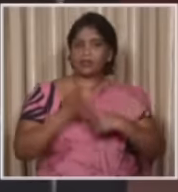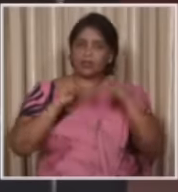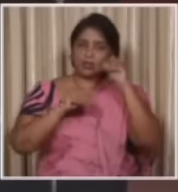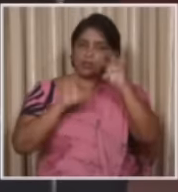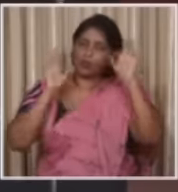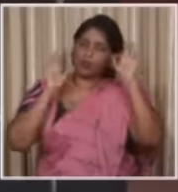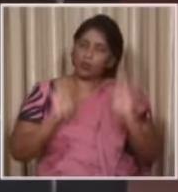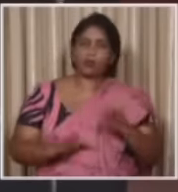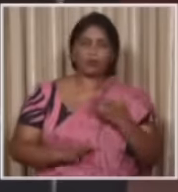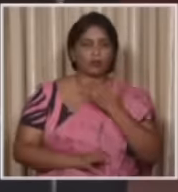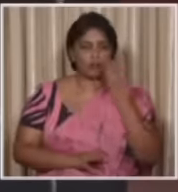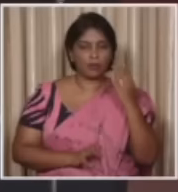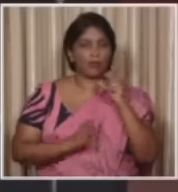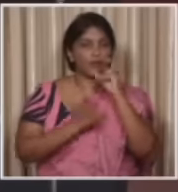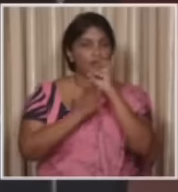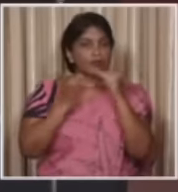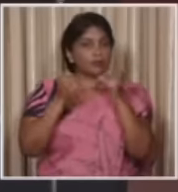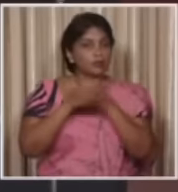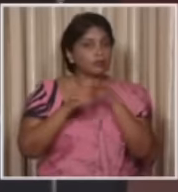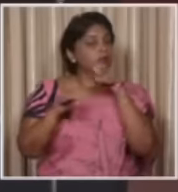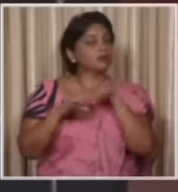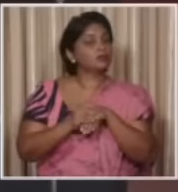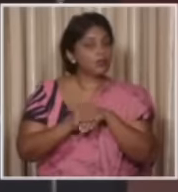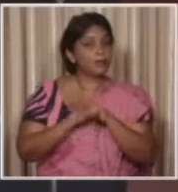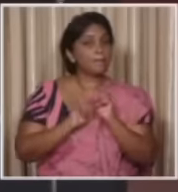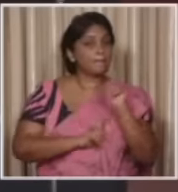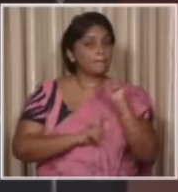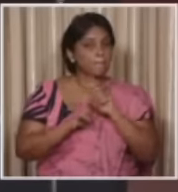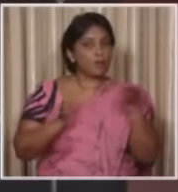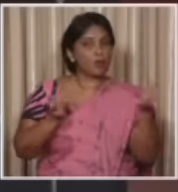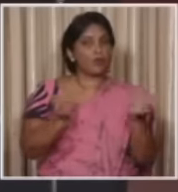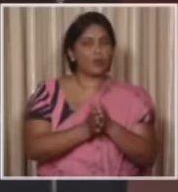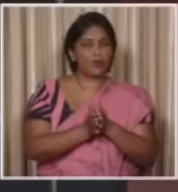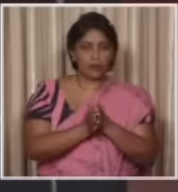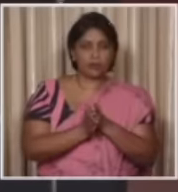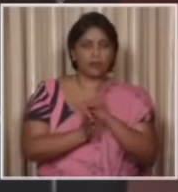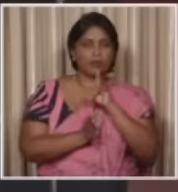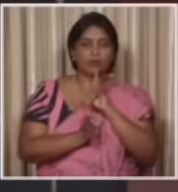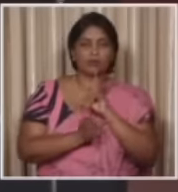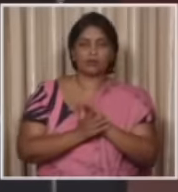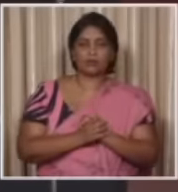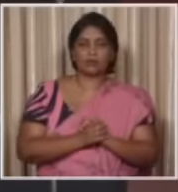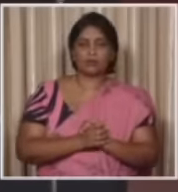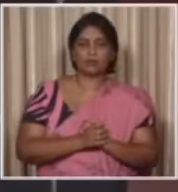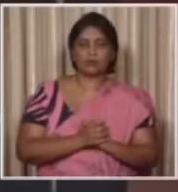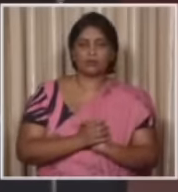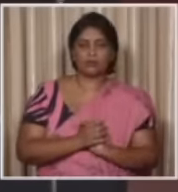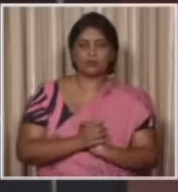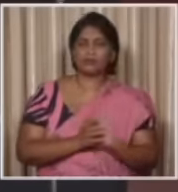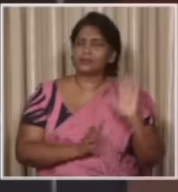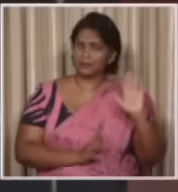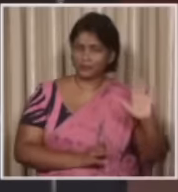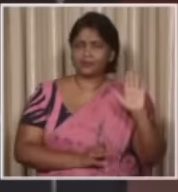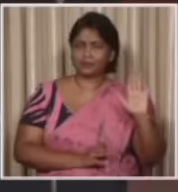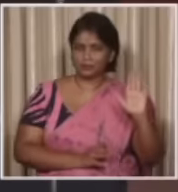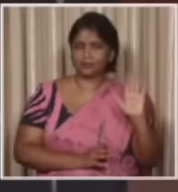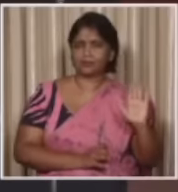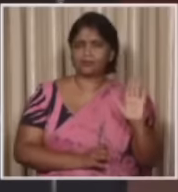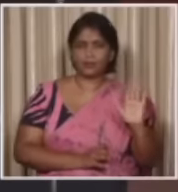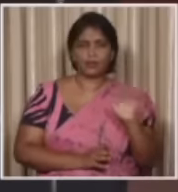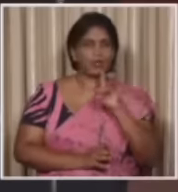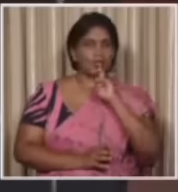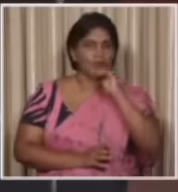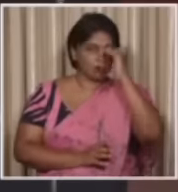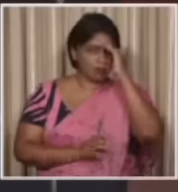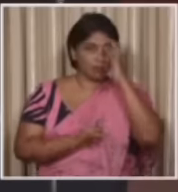පුළුවන්. ඒතර ව්‍යවස්ථාදායක ස්වභාව කියන්නේ පාර්ලිමේන්තුවේ කොටසක්. කතාදායක සම්පූර්ණ වැරදි. ප්ලීස් ප්ලීස්.